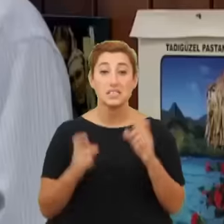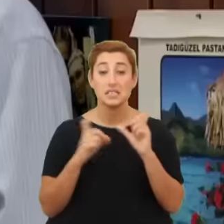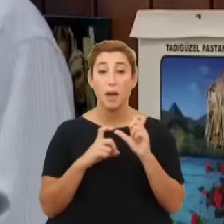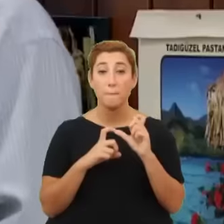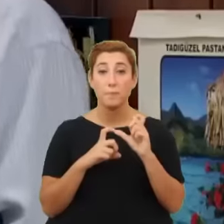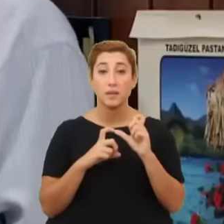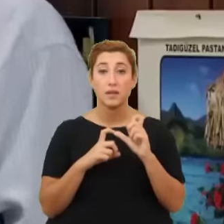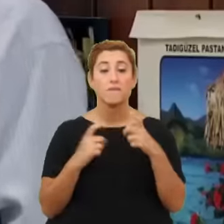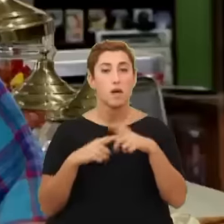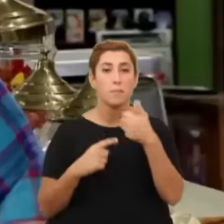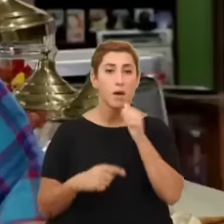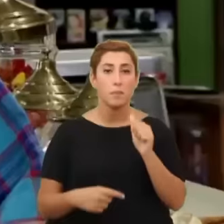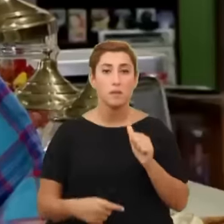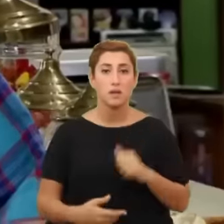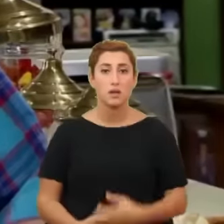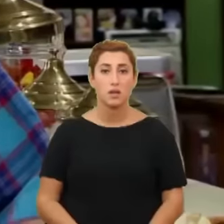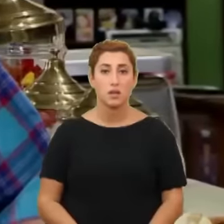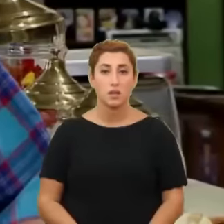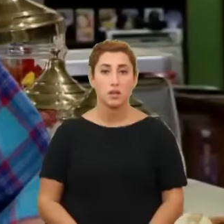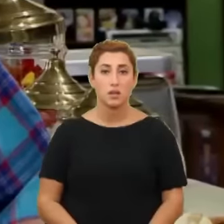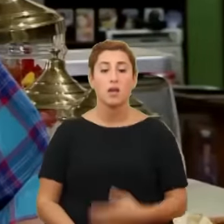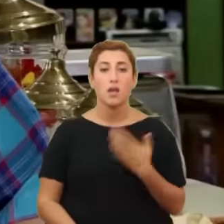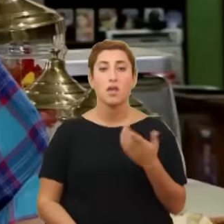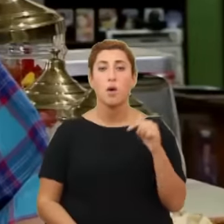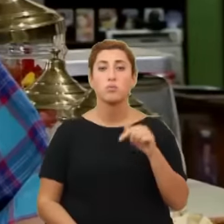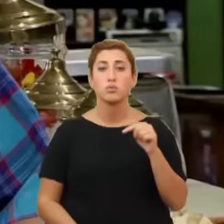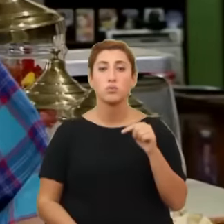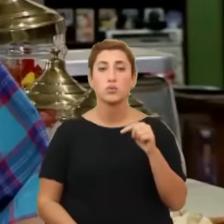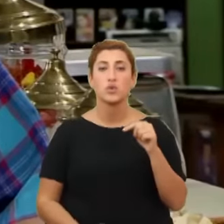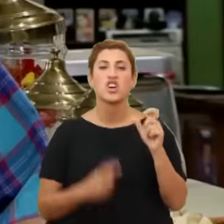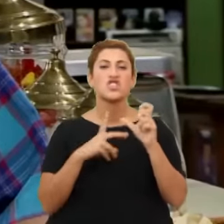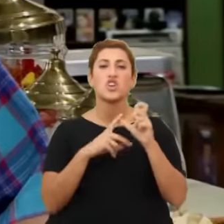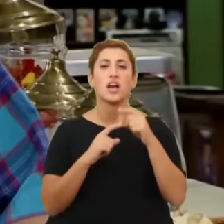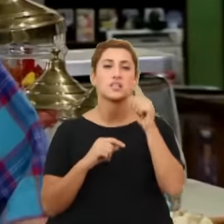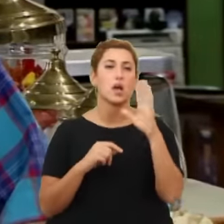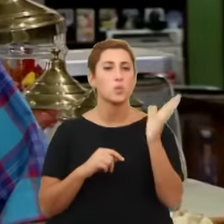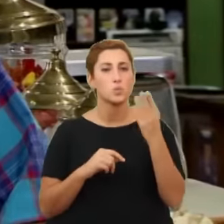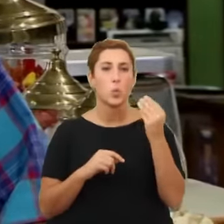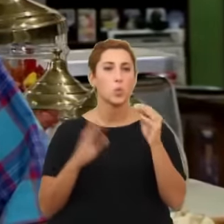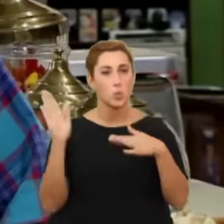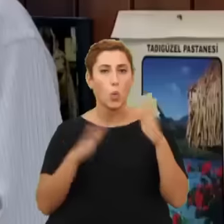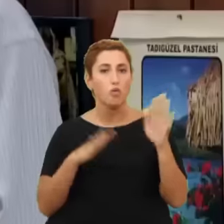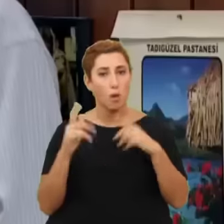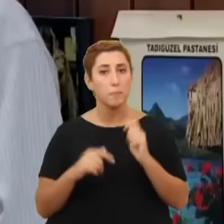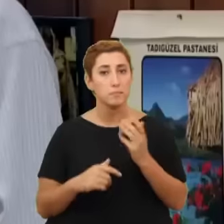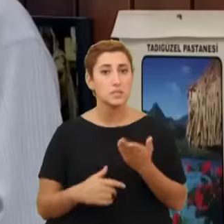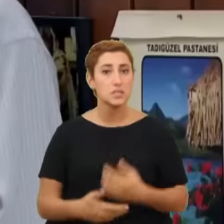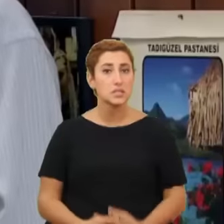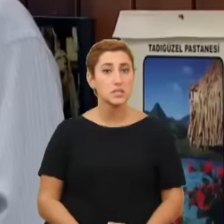Sami. Fehmi abi. Ya bu Şahin'e sen bayağı benzetmişsin ya.